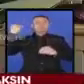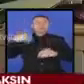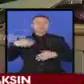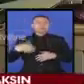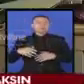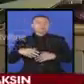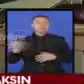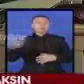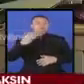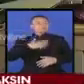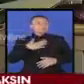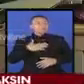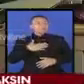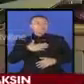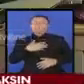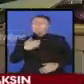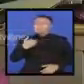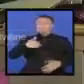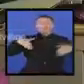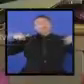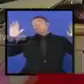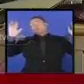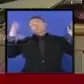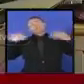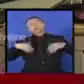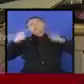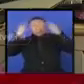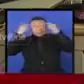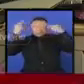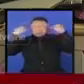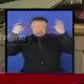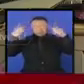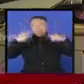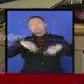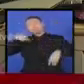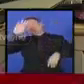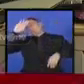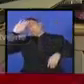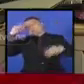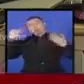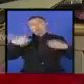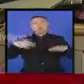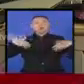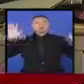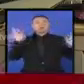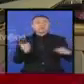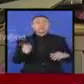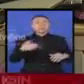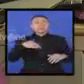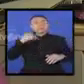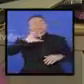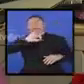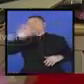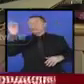Saya duduk ngadep ke saya. Mah, saya nggak kuat banget, mah. Kepala saya sakit banget, mah. Saya udah nggak sanggup. Kenapa, mah? Saya nggak